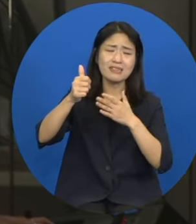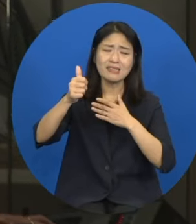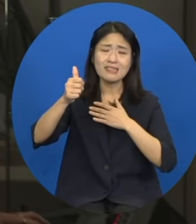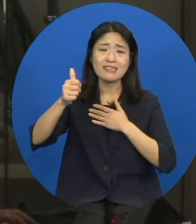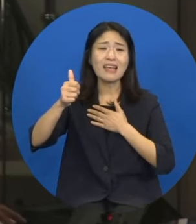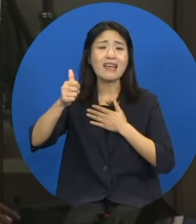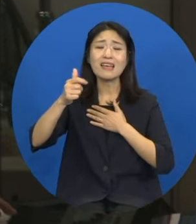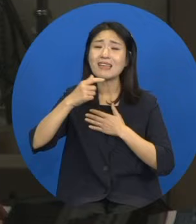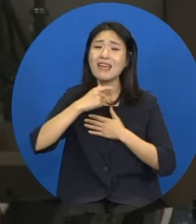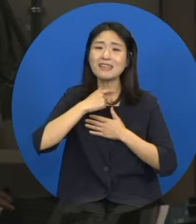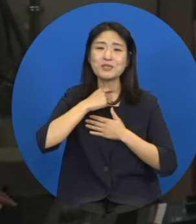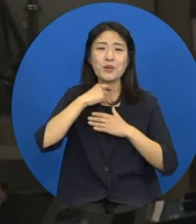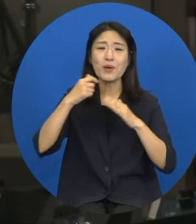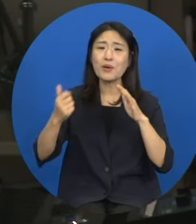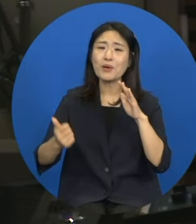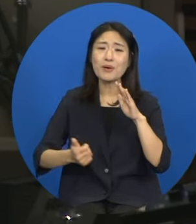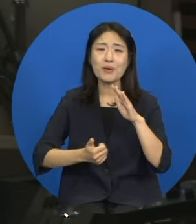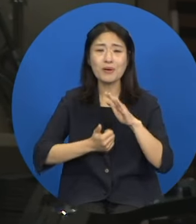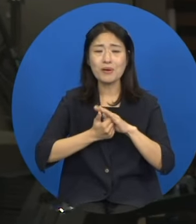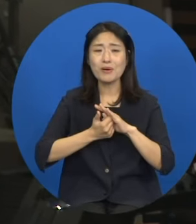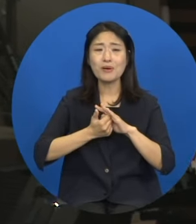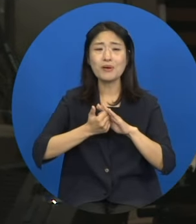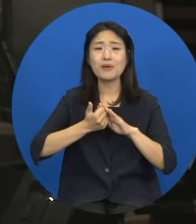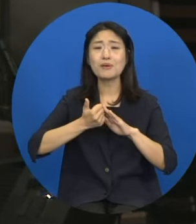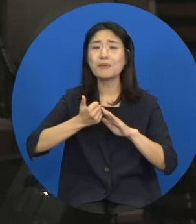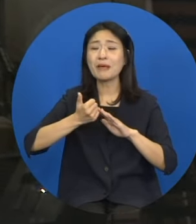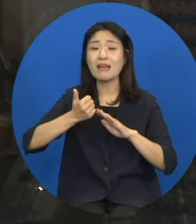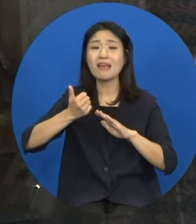주님은 나의